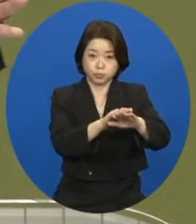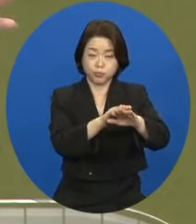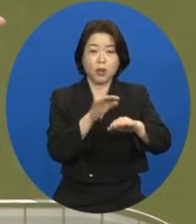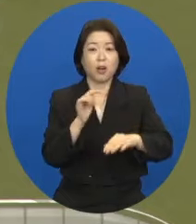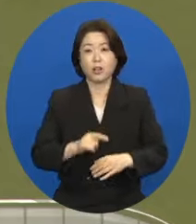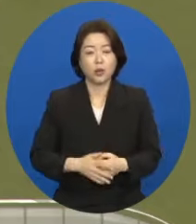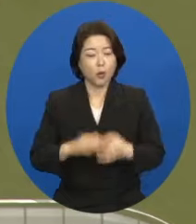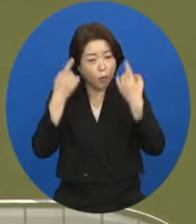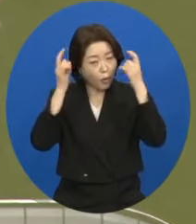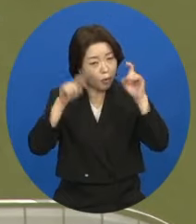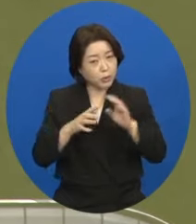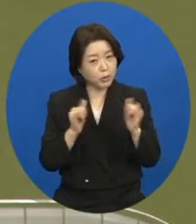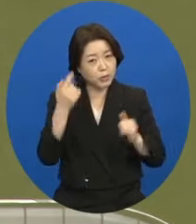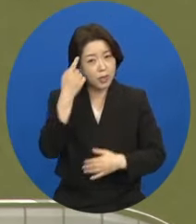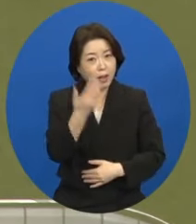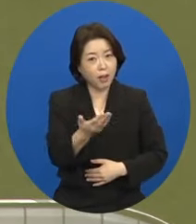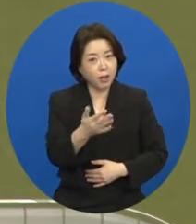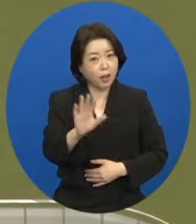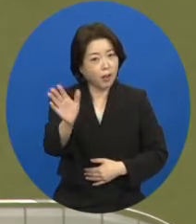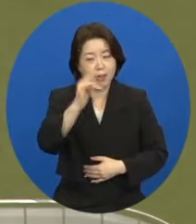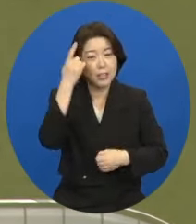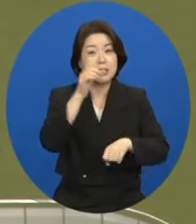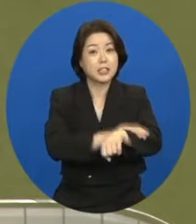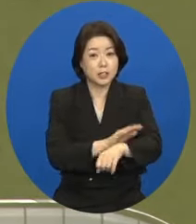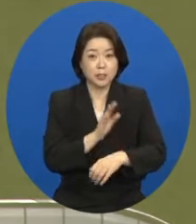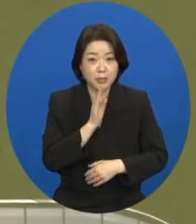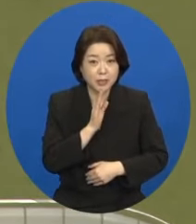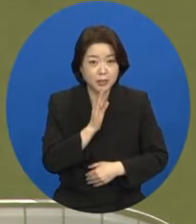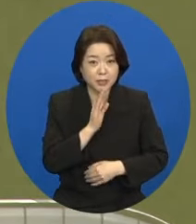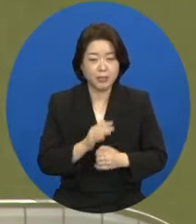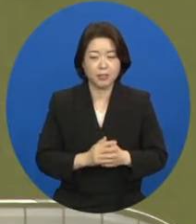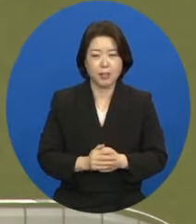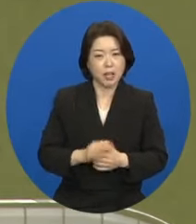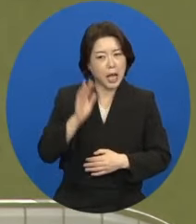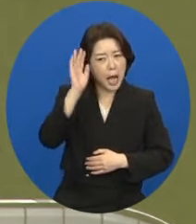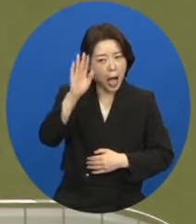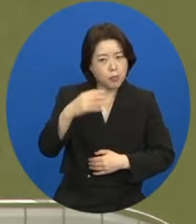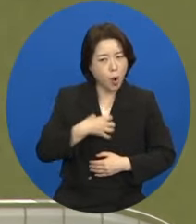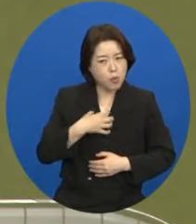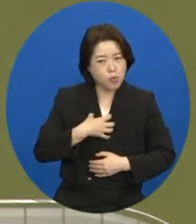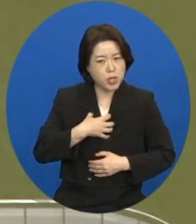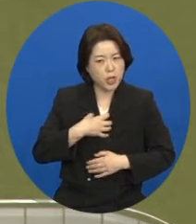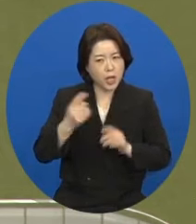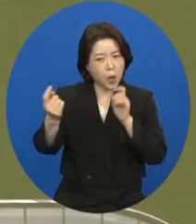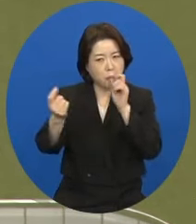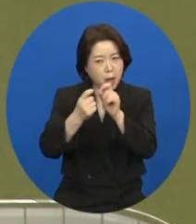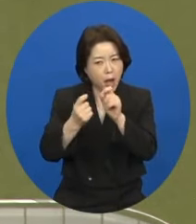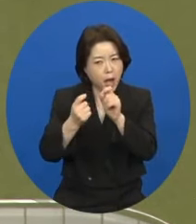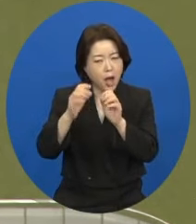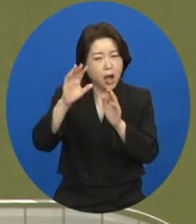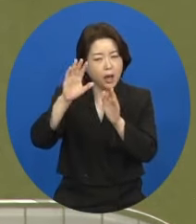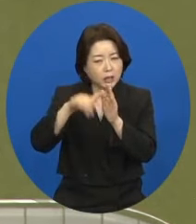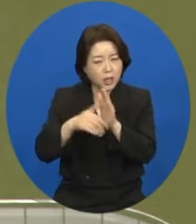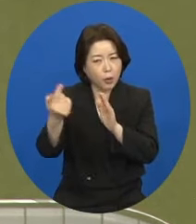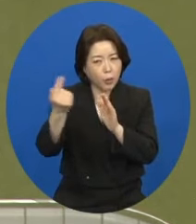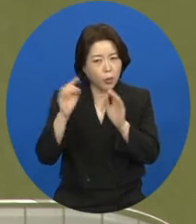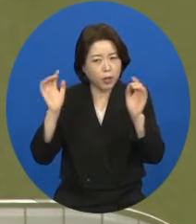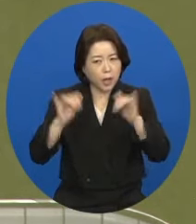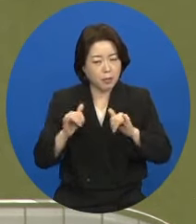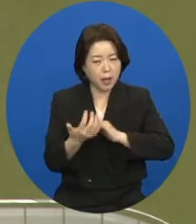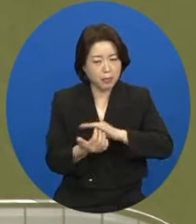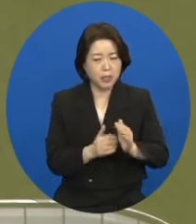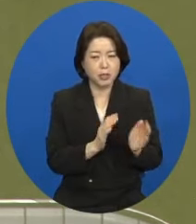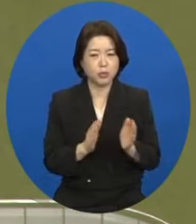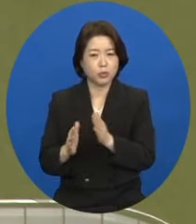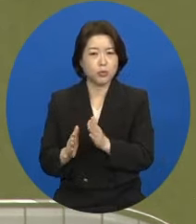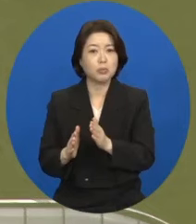어떻게 어리석은 자라고 합니까? 지혜로운 사람이죠. 재난의 때에 위기의 때를 대비해서 재산을 모아둔 거니까 지혜로운